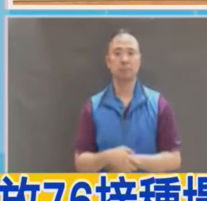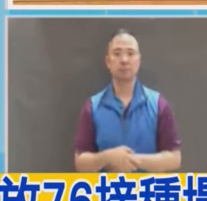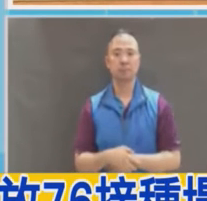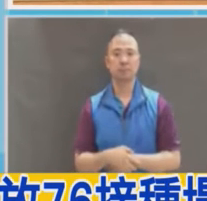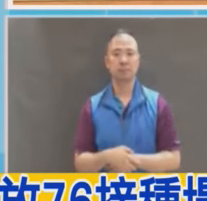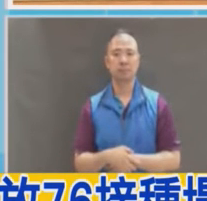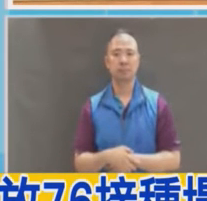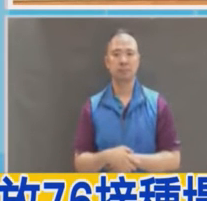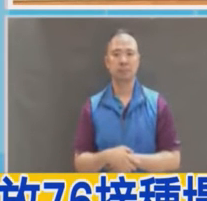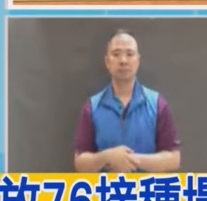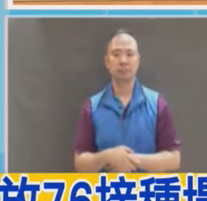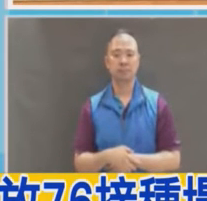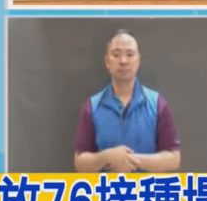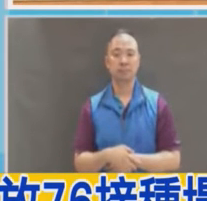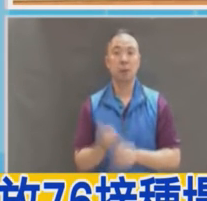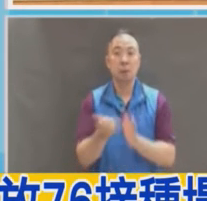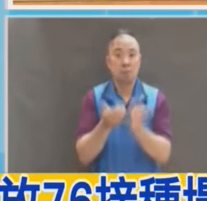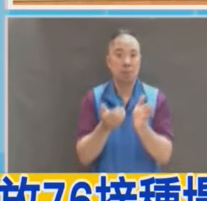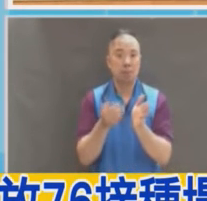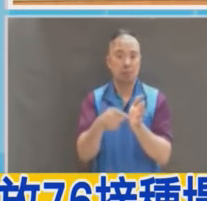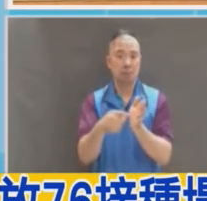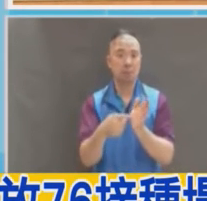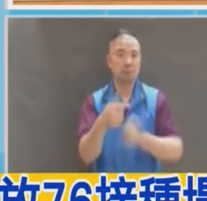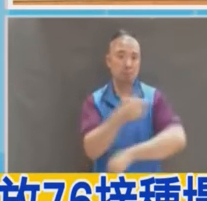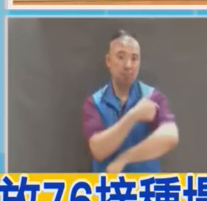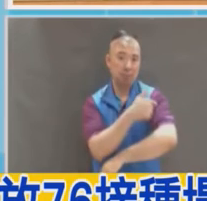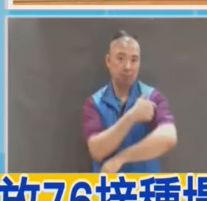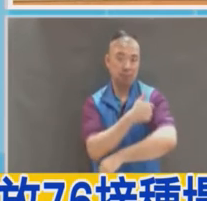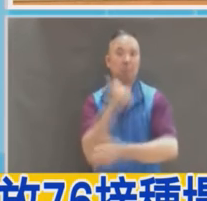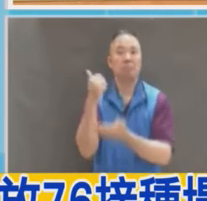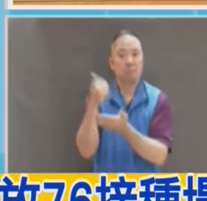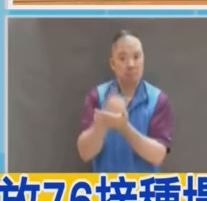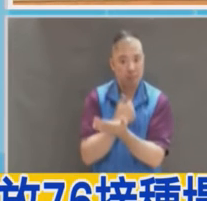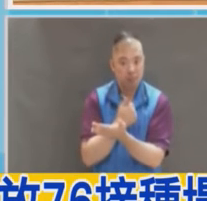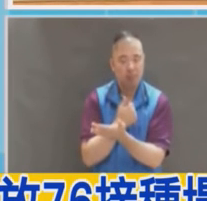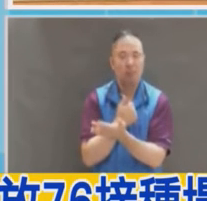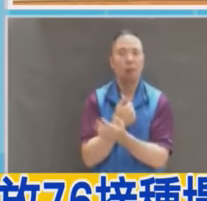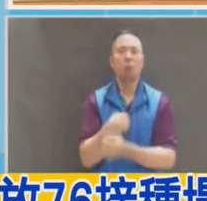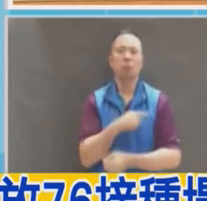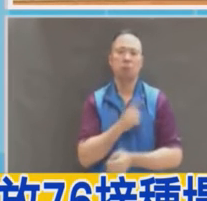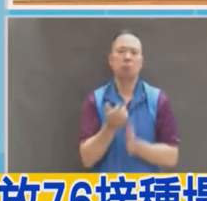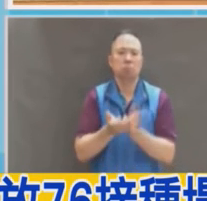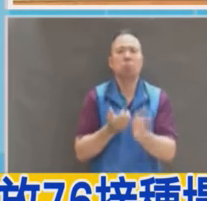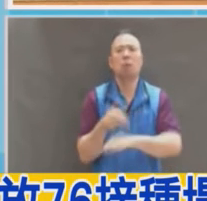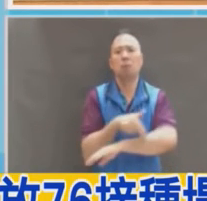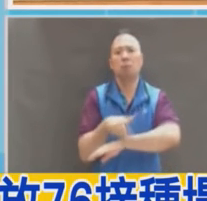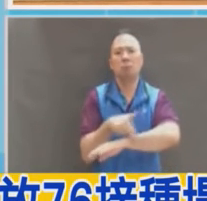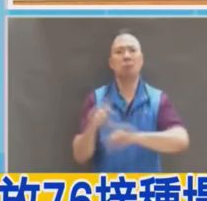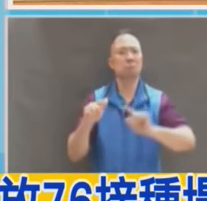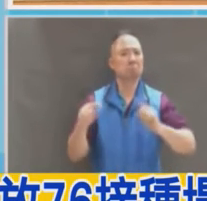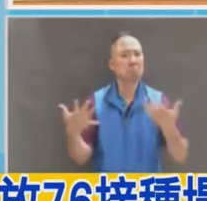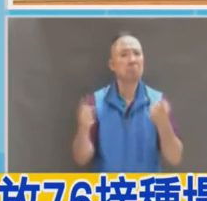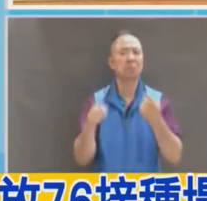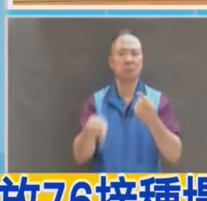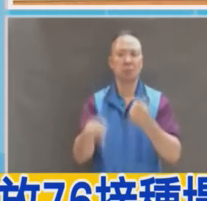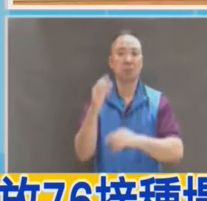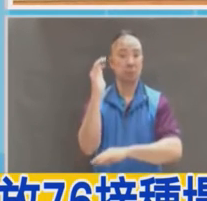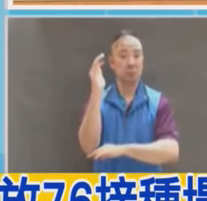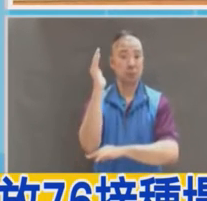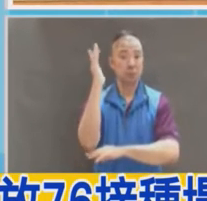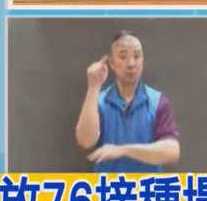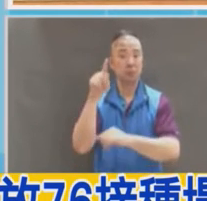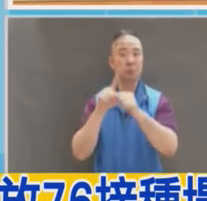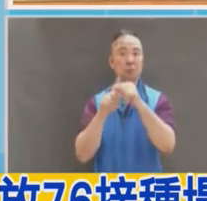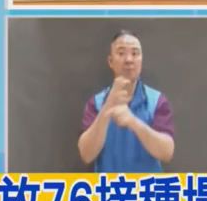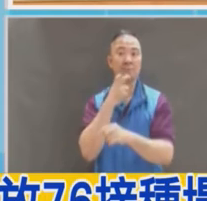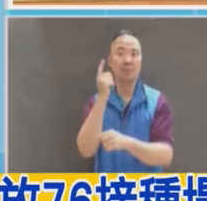高，可以优先来做施打。所以我们先抓一个范围，这个范围就是